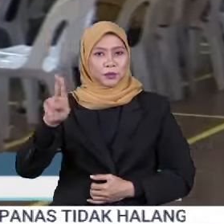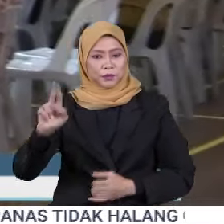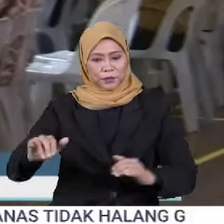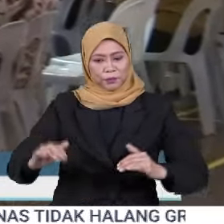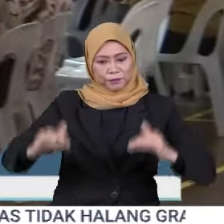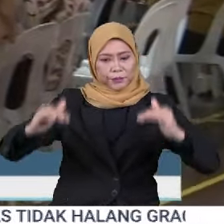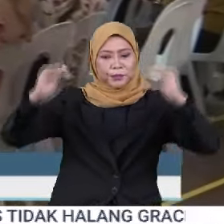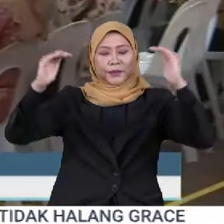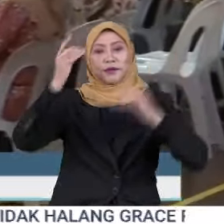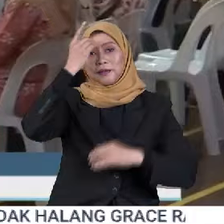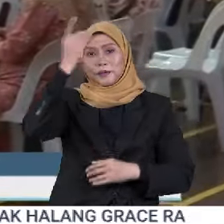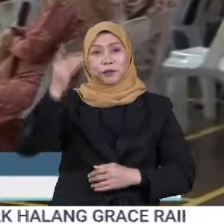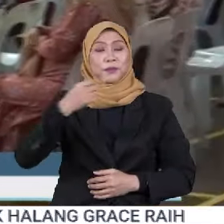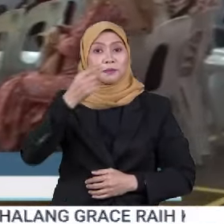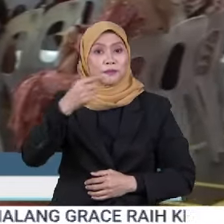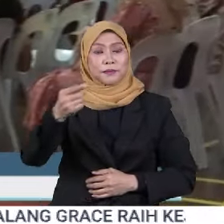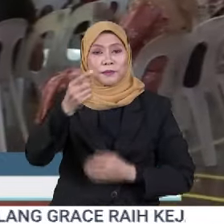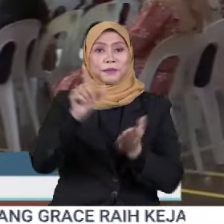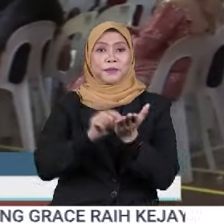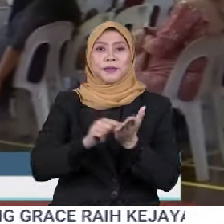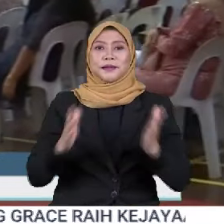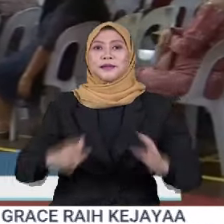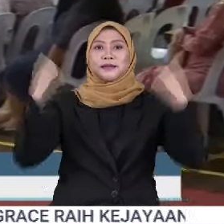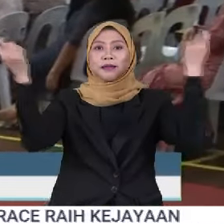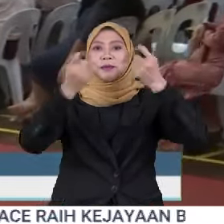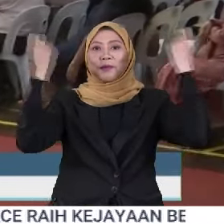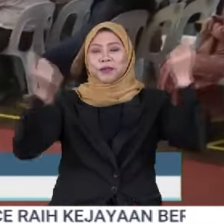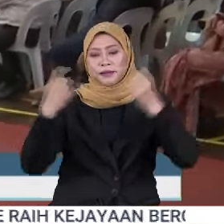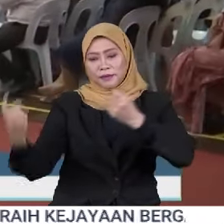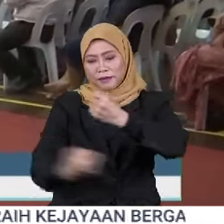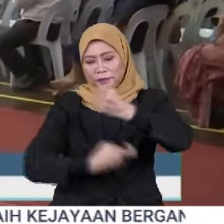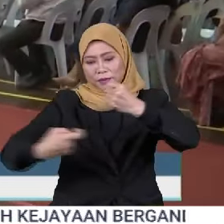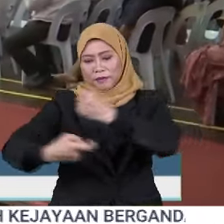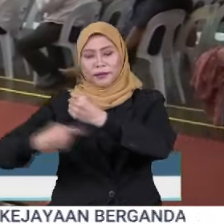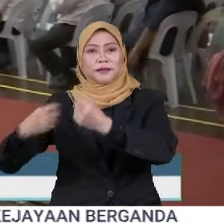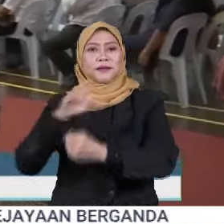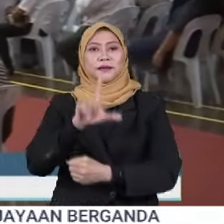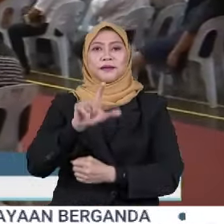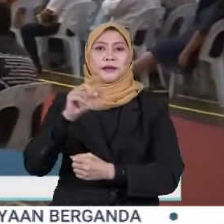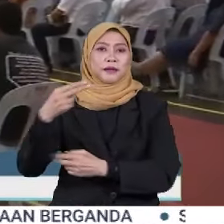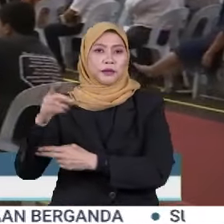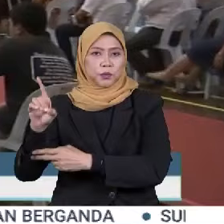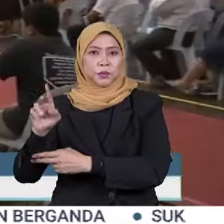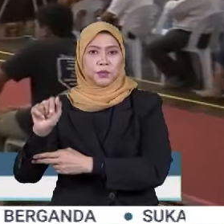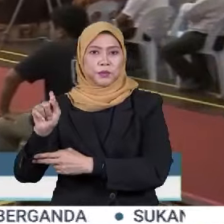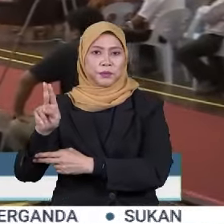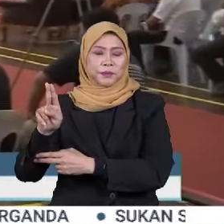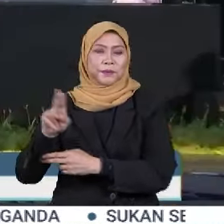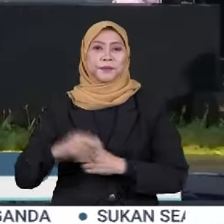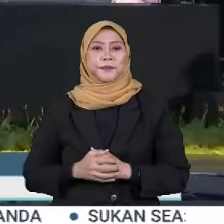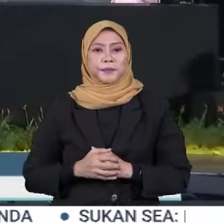demikian kepada pemberita ketika sambutan pesta keamanan peringkat telah jatuh di dewan perdana